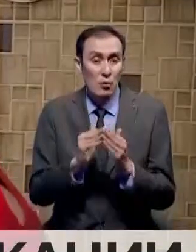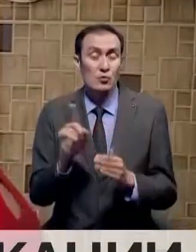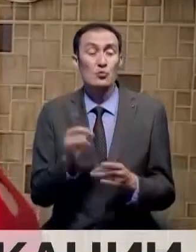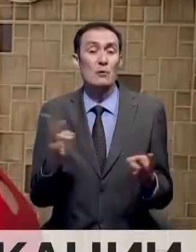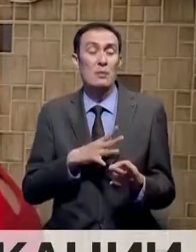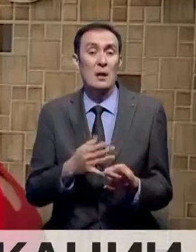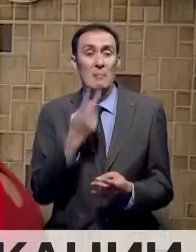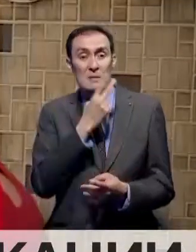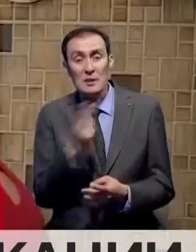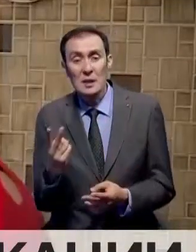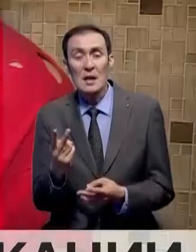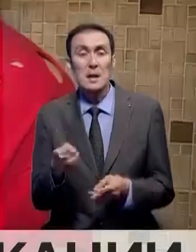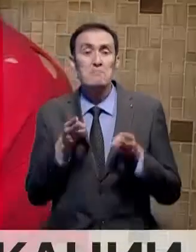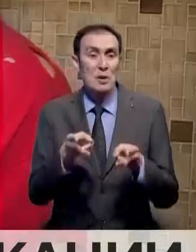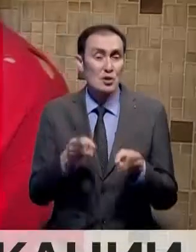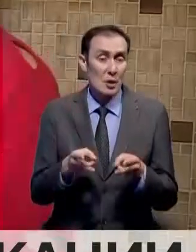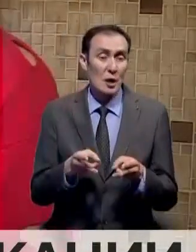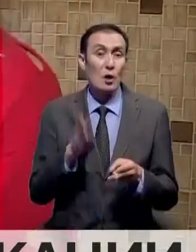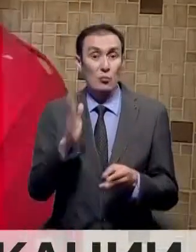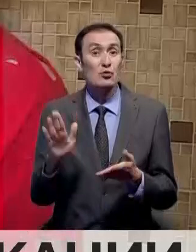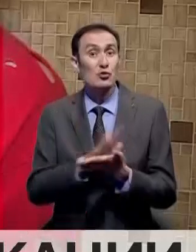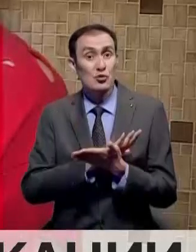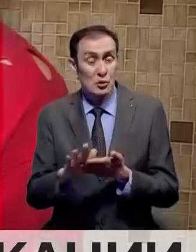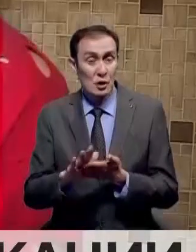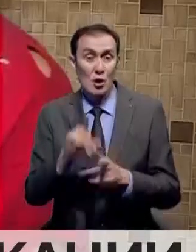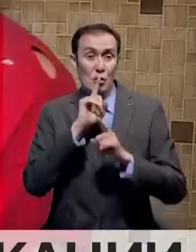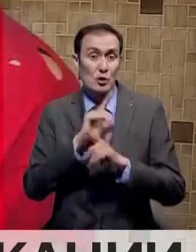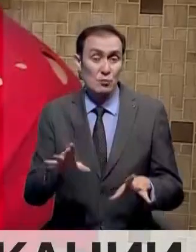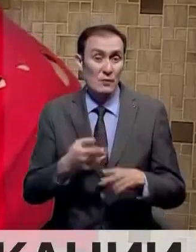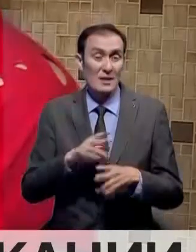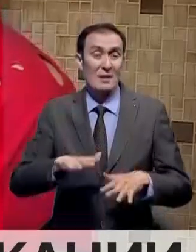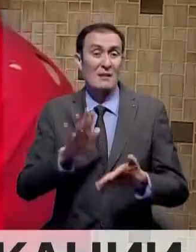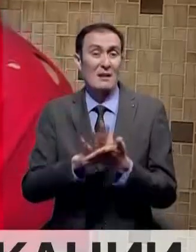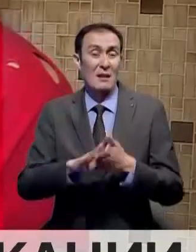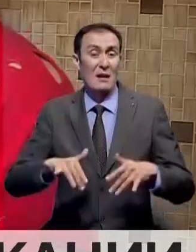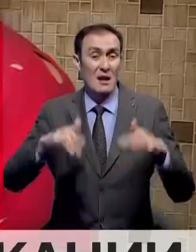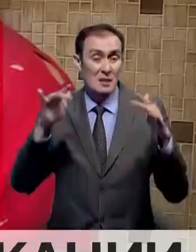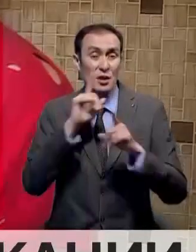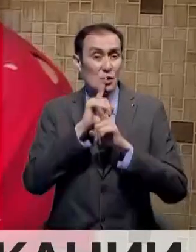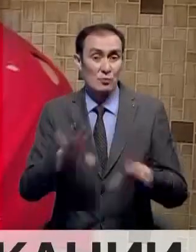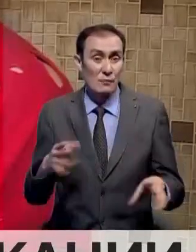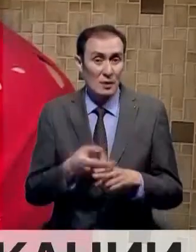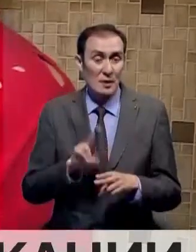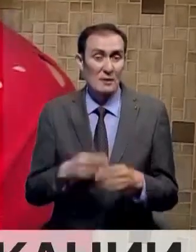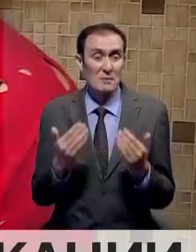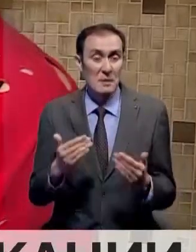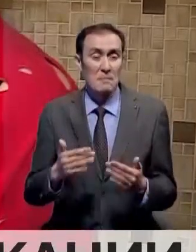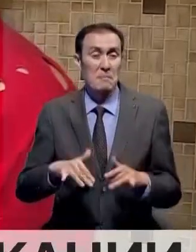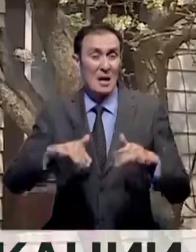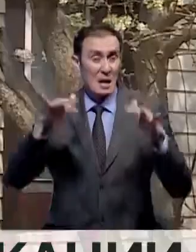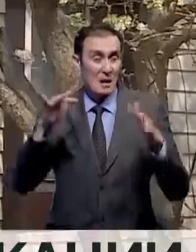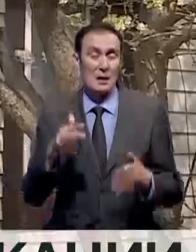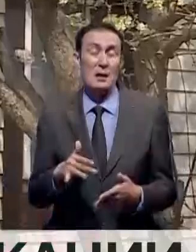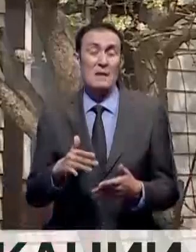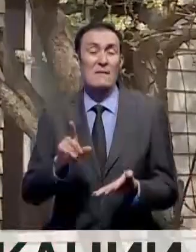что нужно было посмотреть за печкой будет чисто не будет вот этой загазованности не будет вот этого пыли